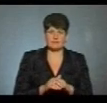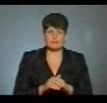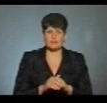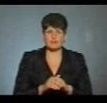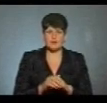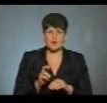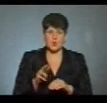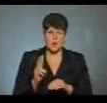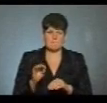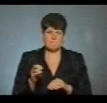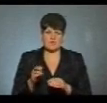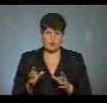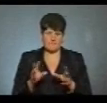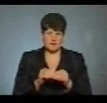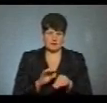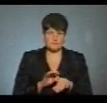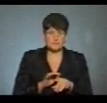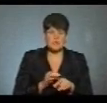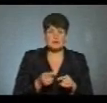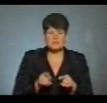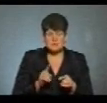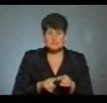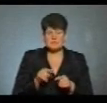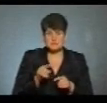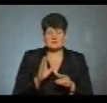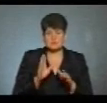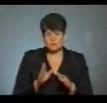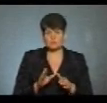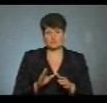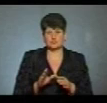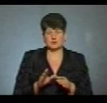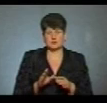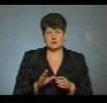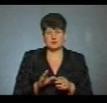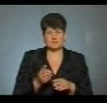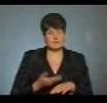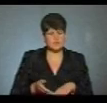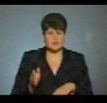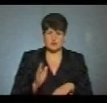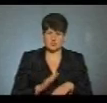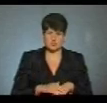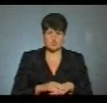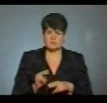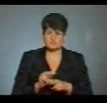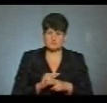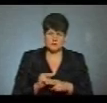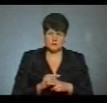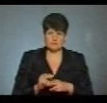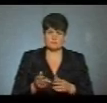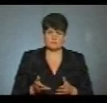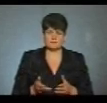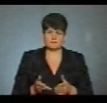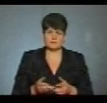Ну, очікувано, що поєднана патологія буде перебігати в цілому набагато тяжче, ніж патологія моно,